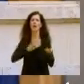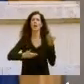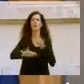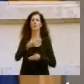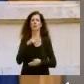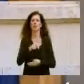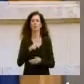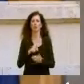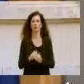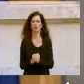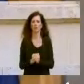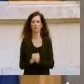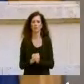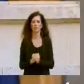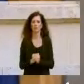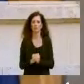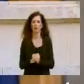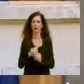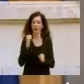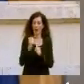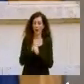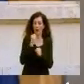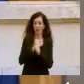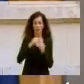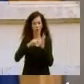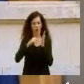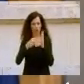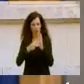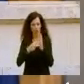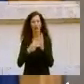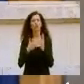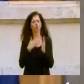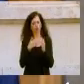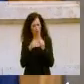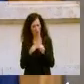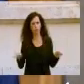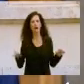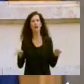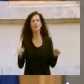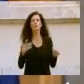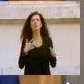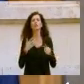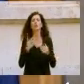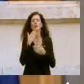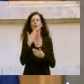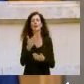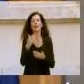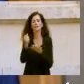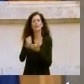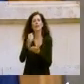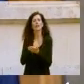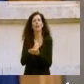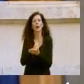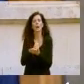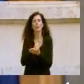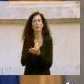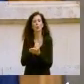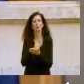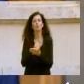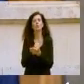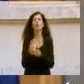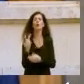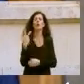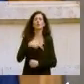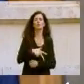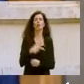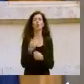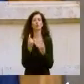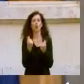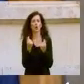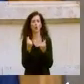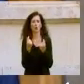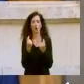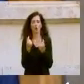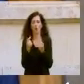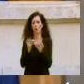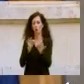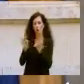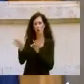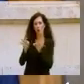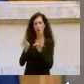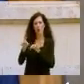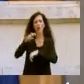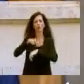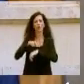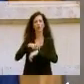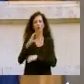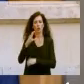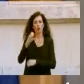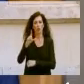base di lavoro tecnico costituita dal report che ha elaborato il comitato socio economico coordinato dal dottor colao